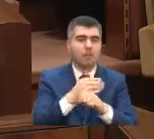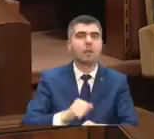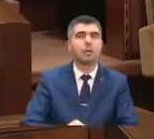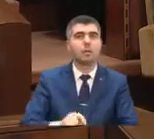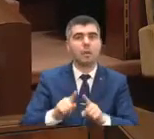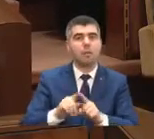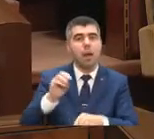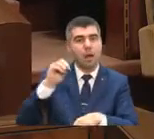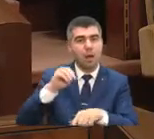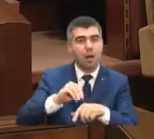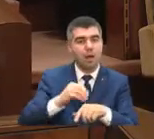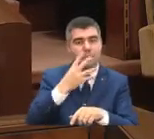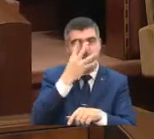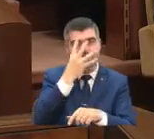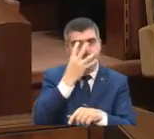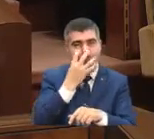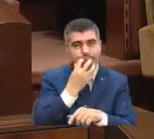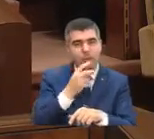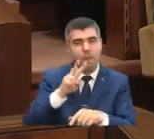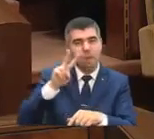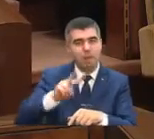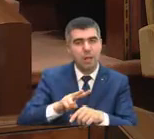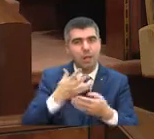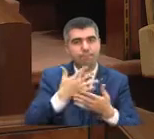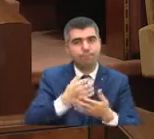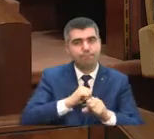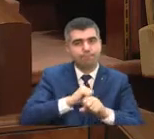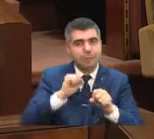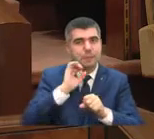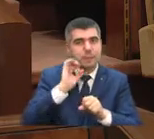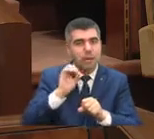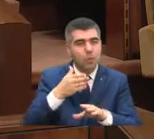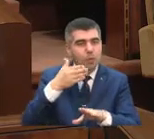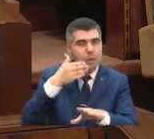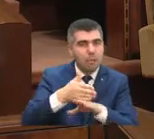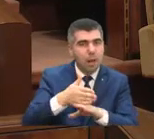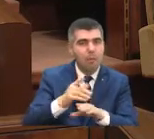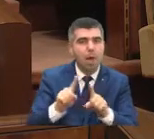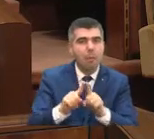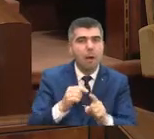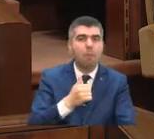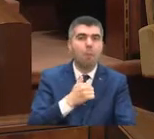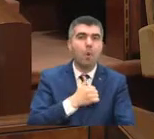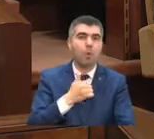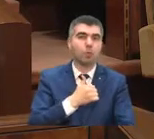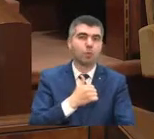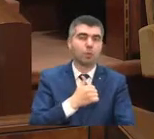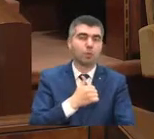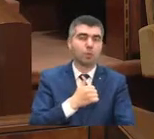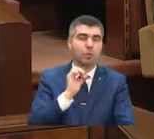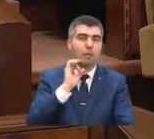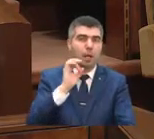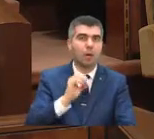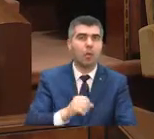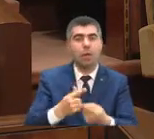الشنيع الإجرامي الإرهابي الشنيع، هذا العمل اللي هو استثنائي ومعزول كما شفت تصريح ديال السيد الوزير،